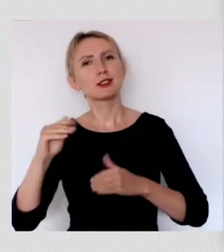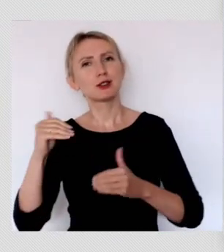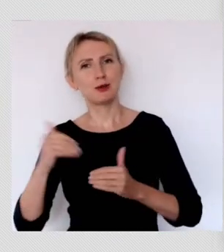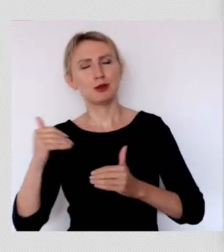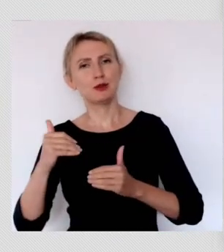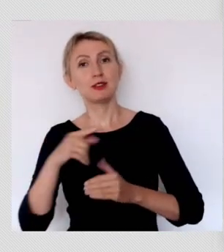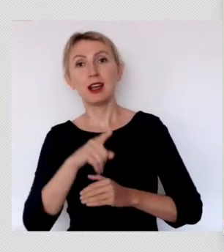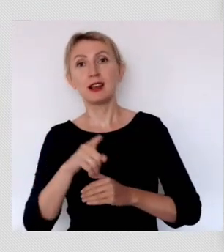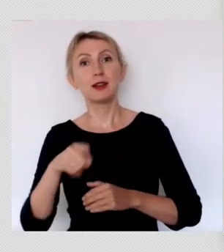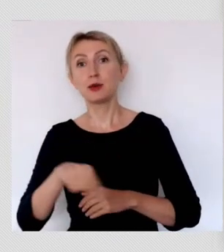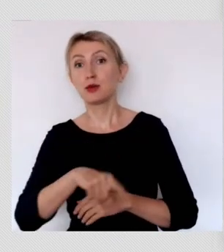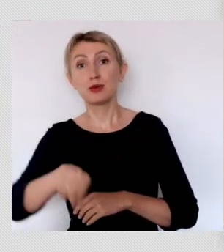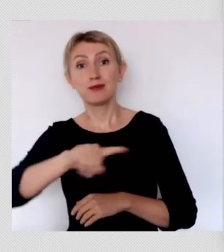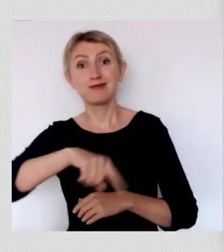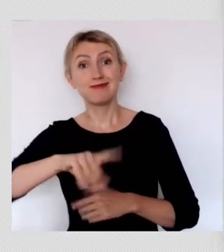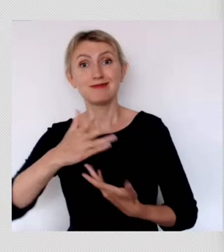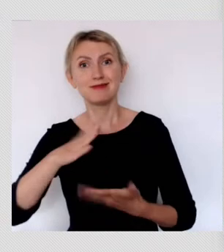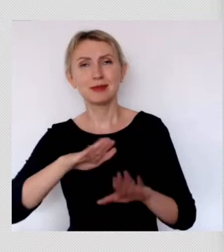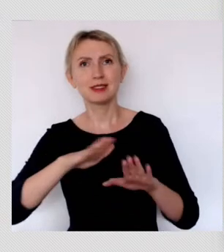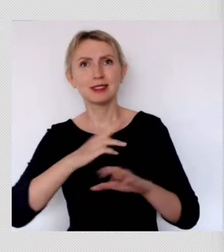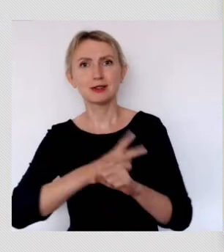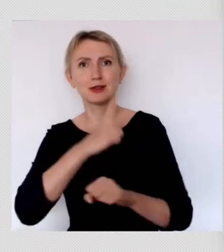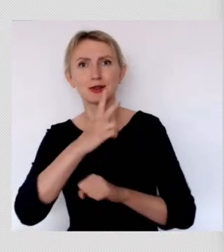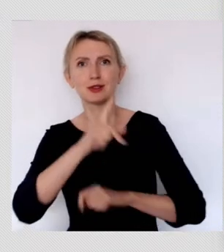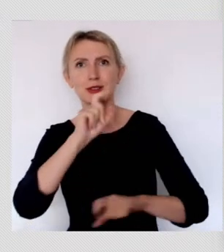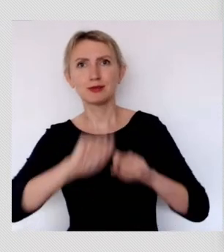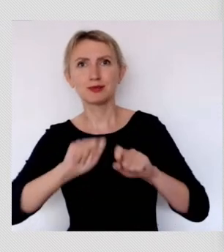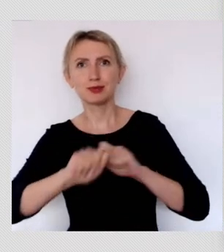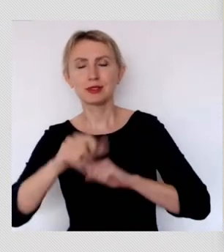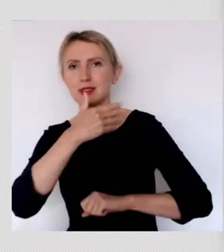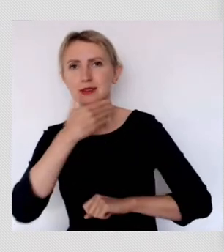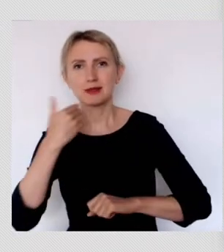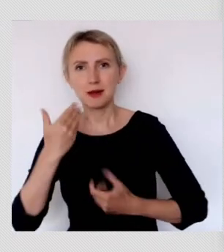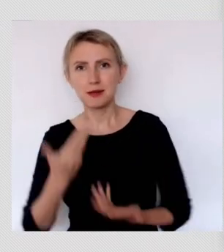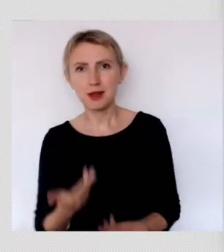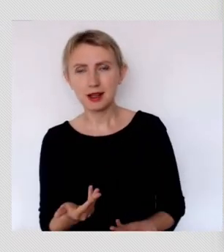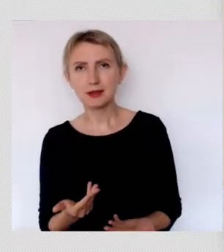gdzie ich jest jakby dostęp ściśle kontrolowany, czyli